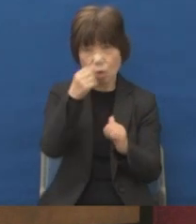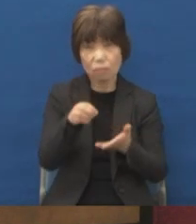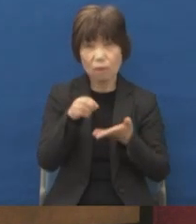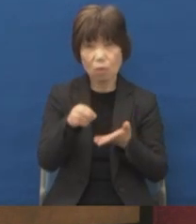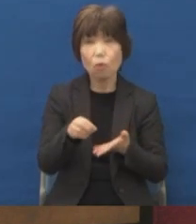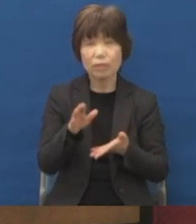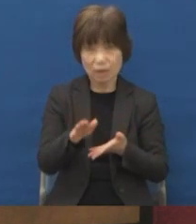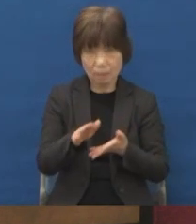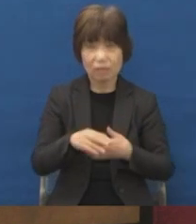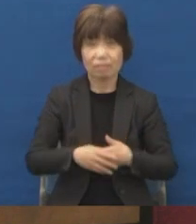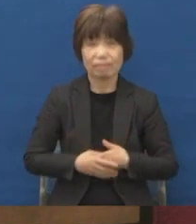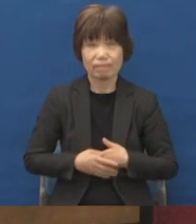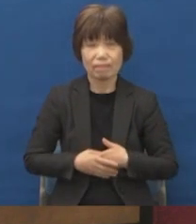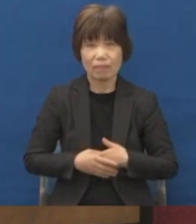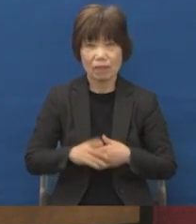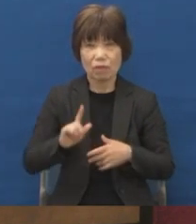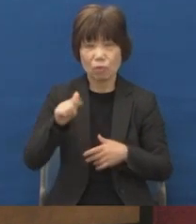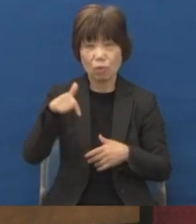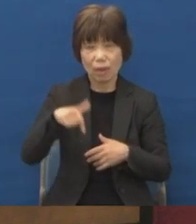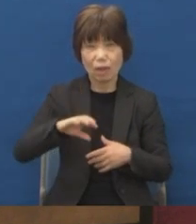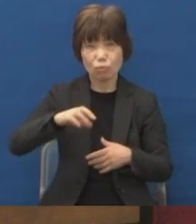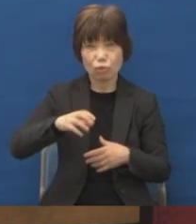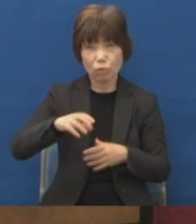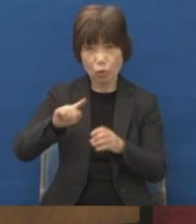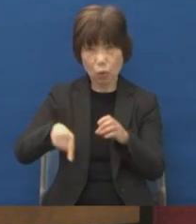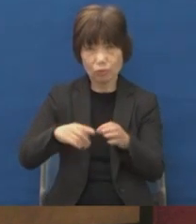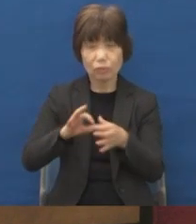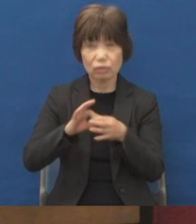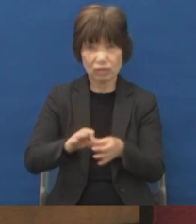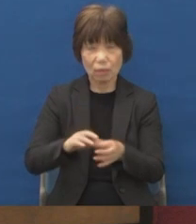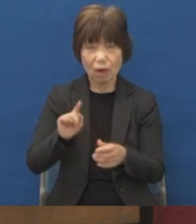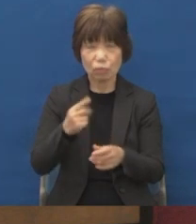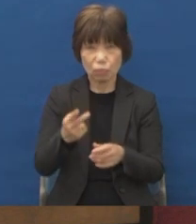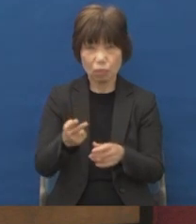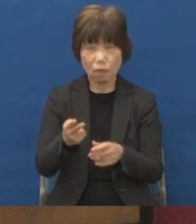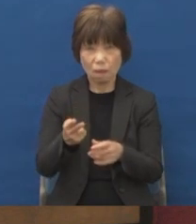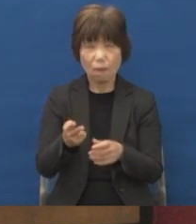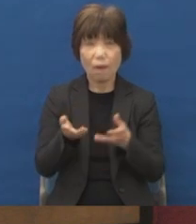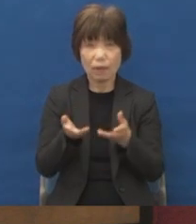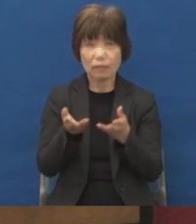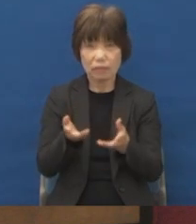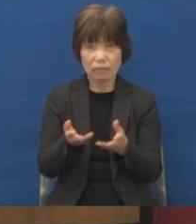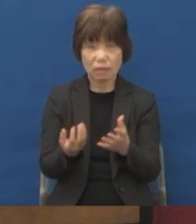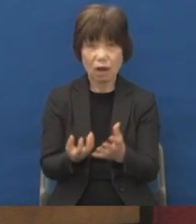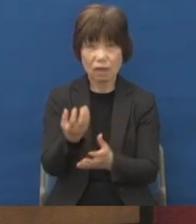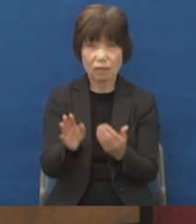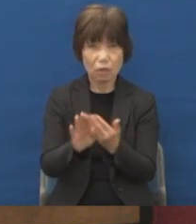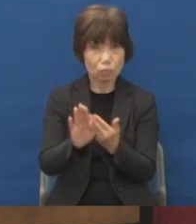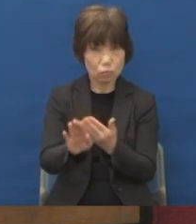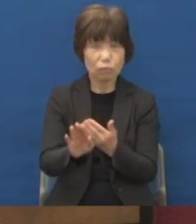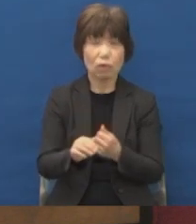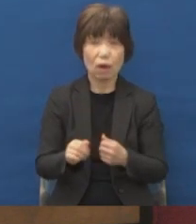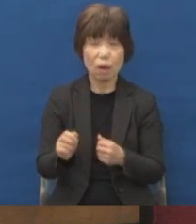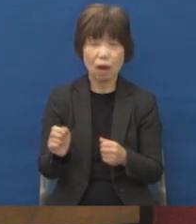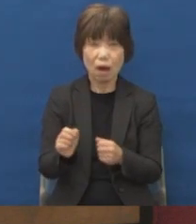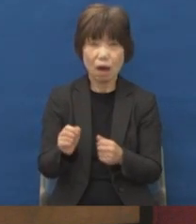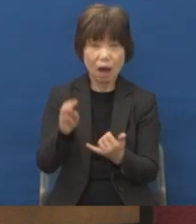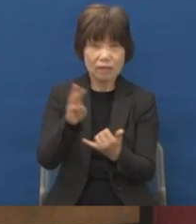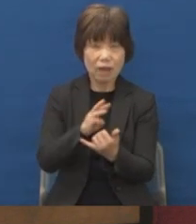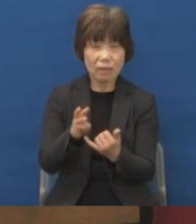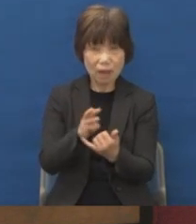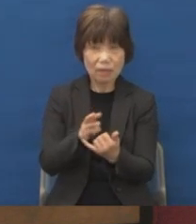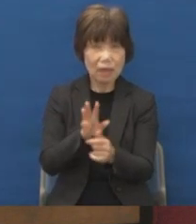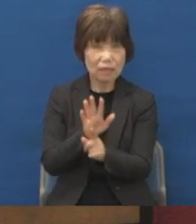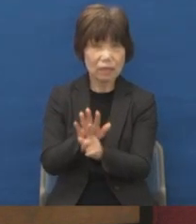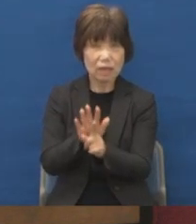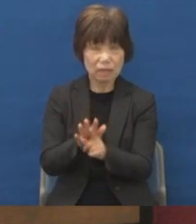。上下水道局におきましては、能登半島地震の発災直後から災害支援にご尽力い